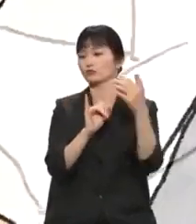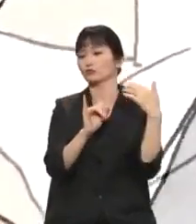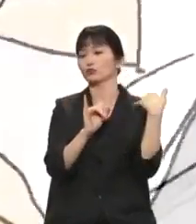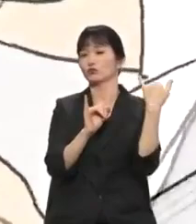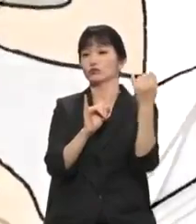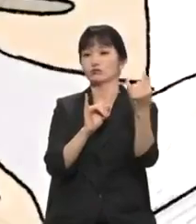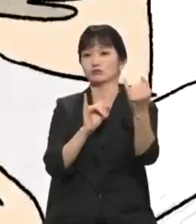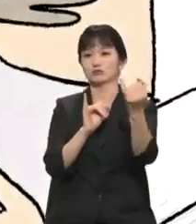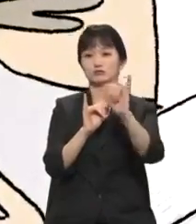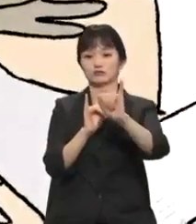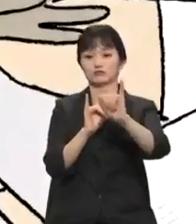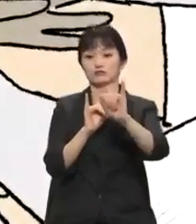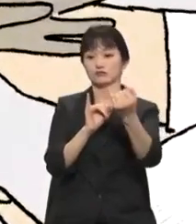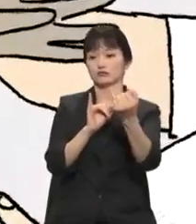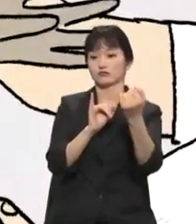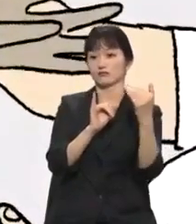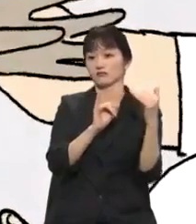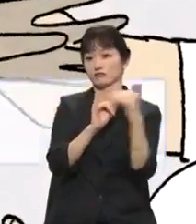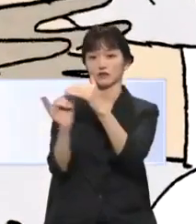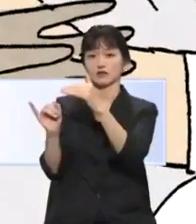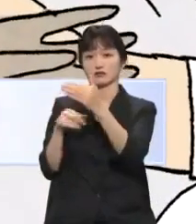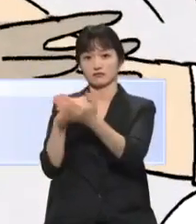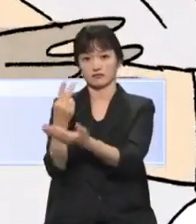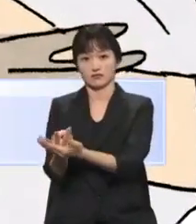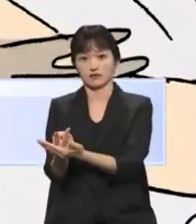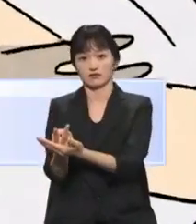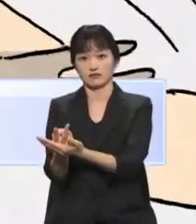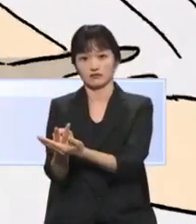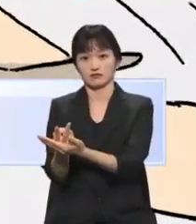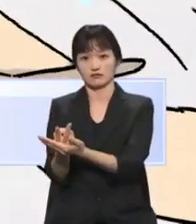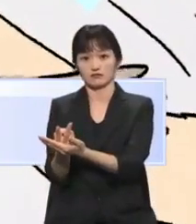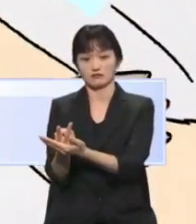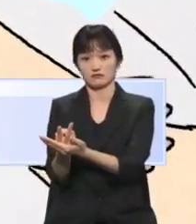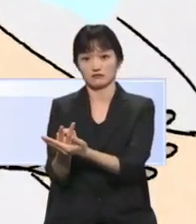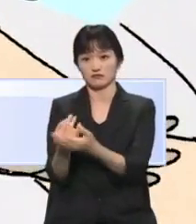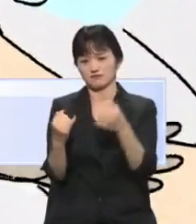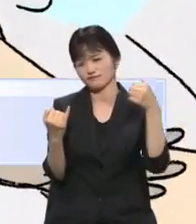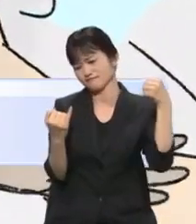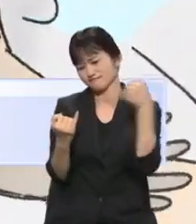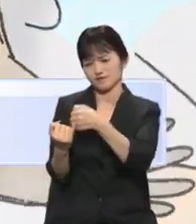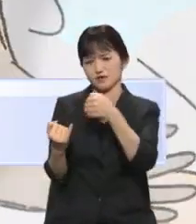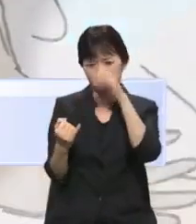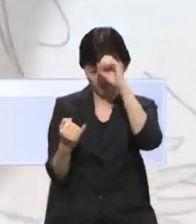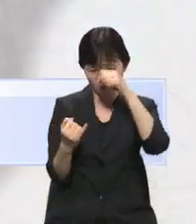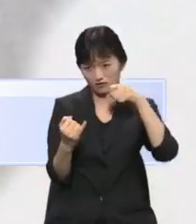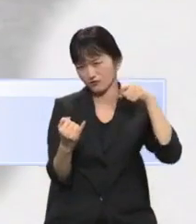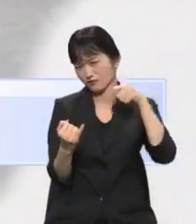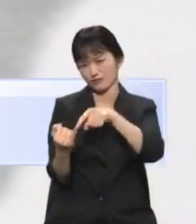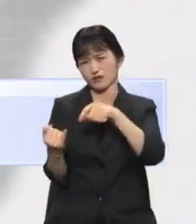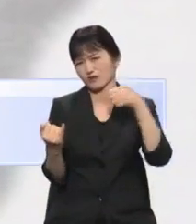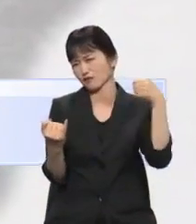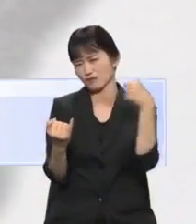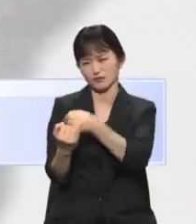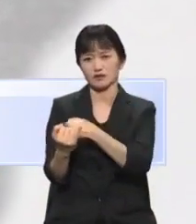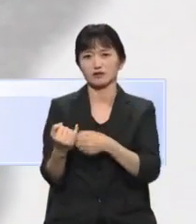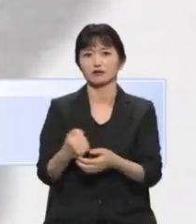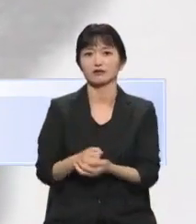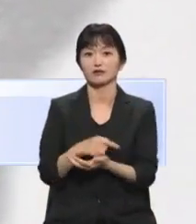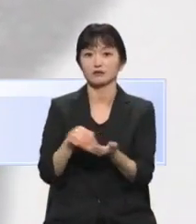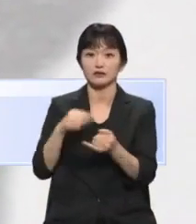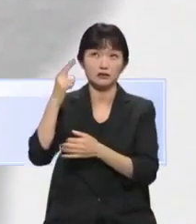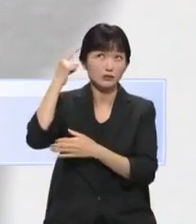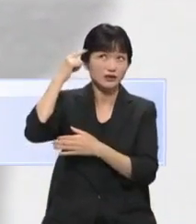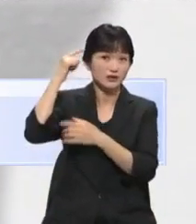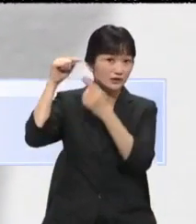여성을 갑자기 밀어서 넘어뜨리고 거기서 그친게 아니라 주먹과 발로 폭행까지 했다고 해요 피해자가